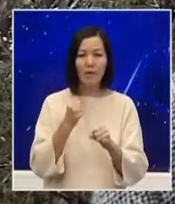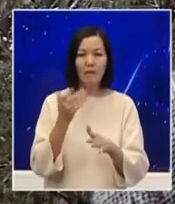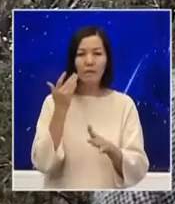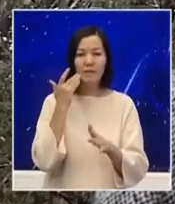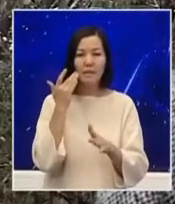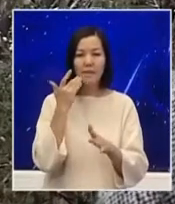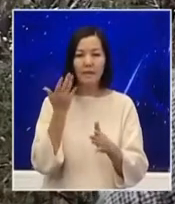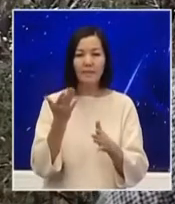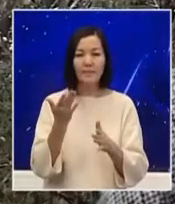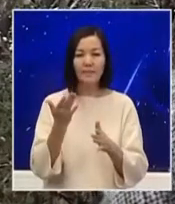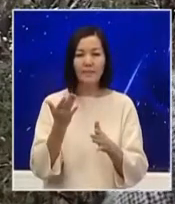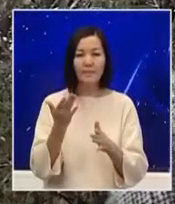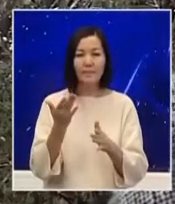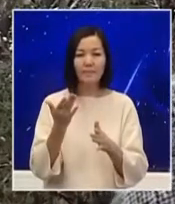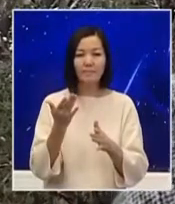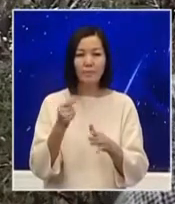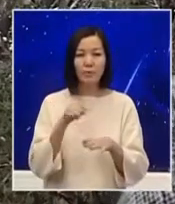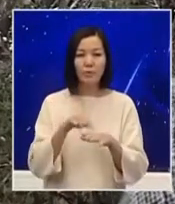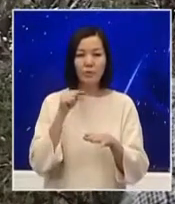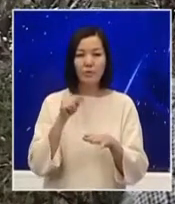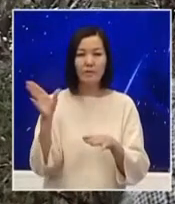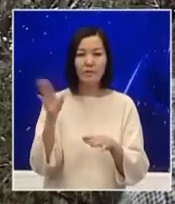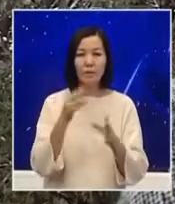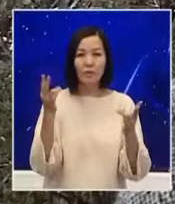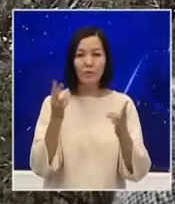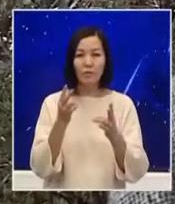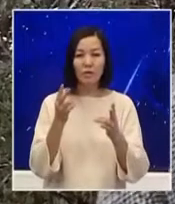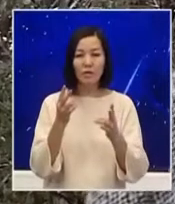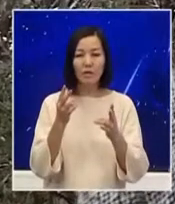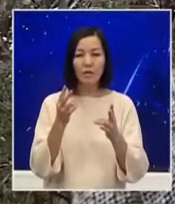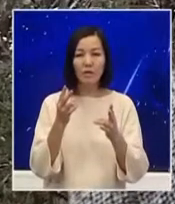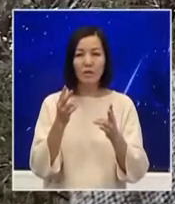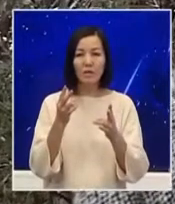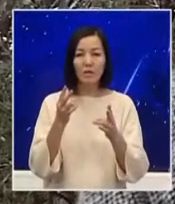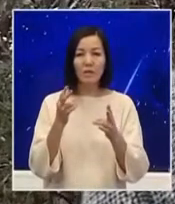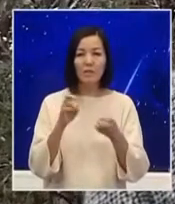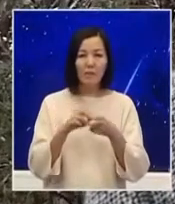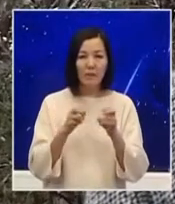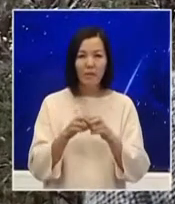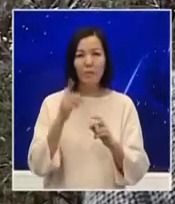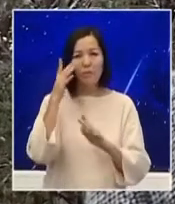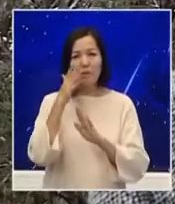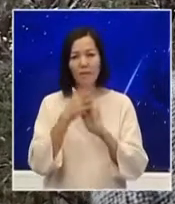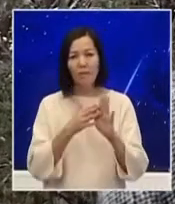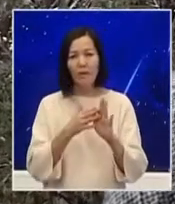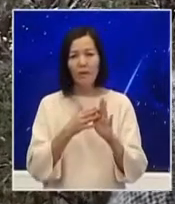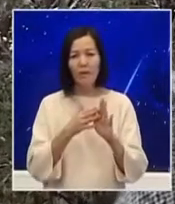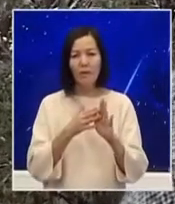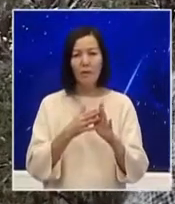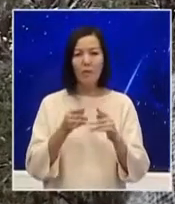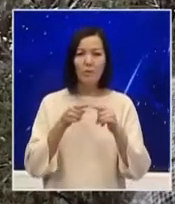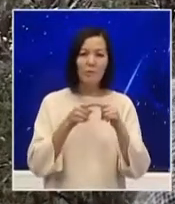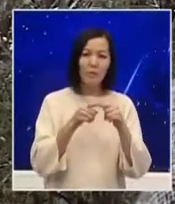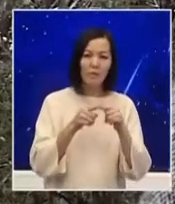как бы она чувствовала все нужды и чаяния любого сотрудника, пускай будет то техничка, пускай будет